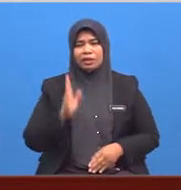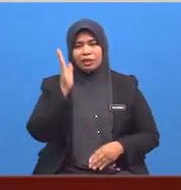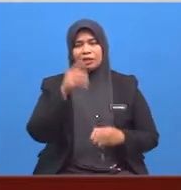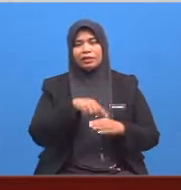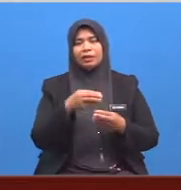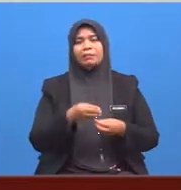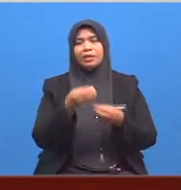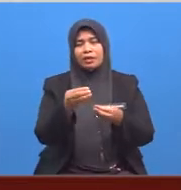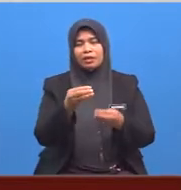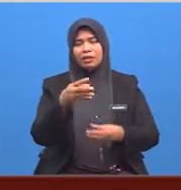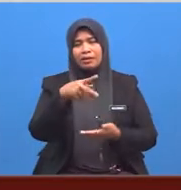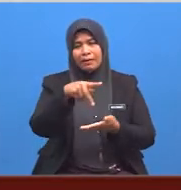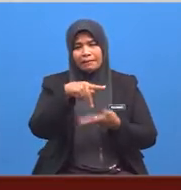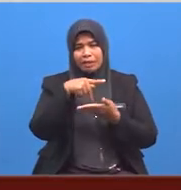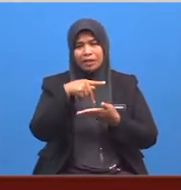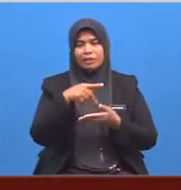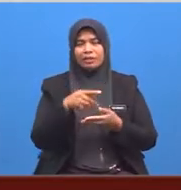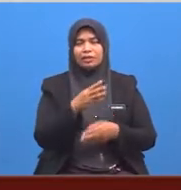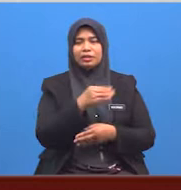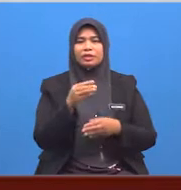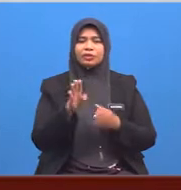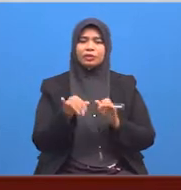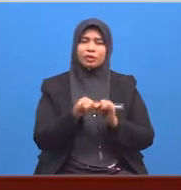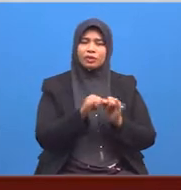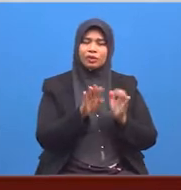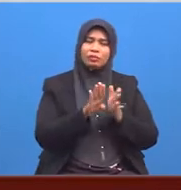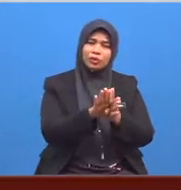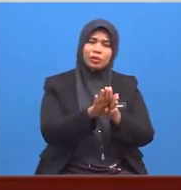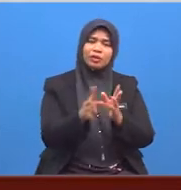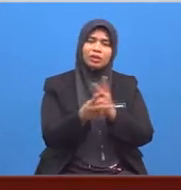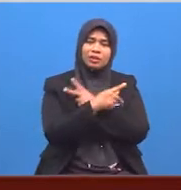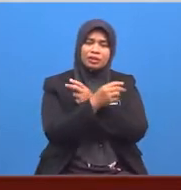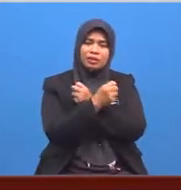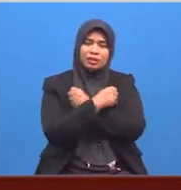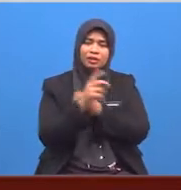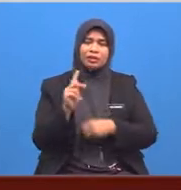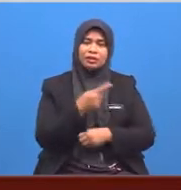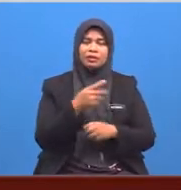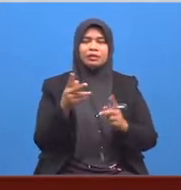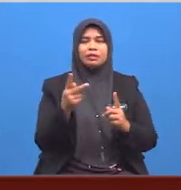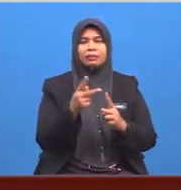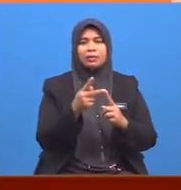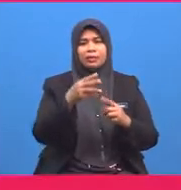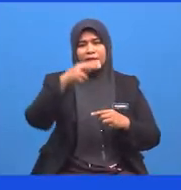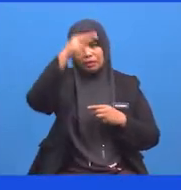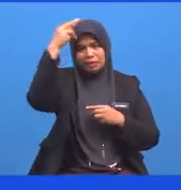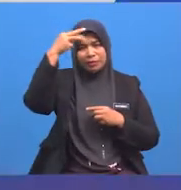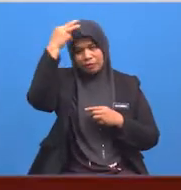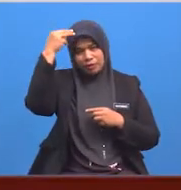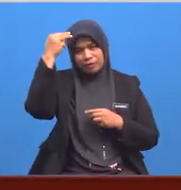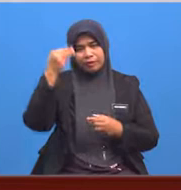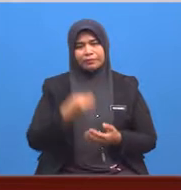imun pekan bukti kasih sayang dan keimanan kita kepada Rasulullah Shallallahu Alaihi Wasallam